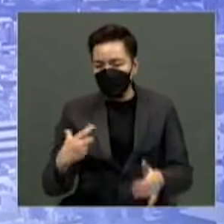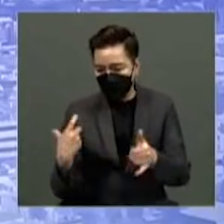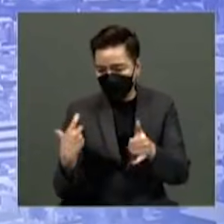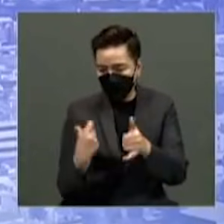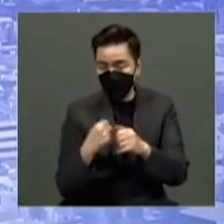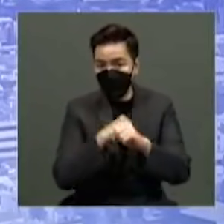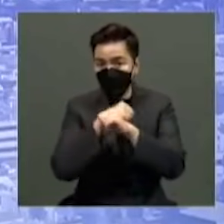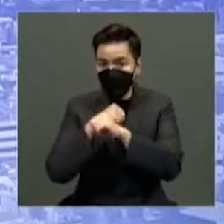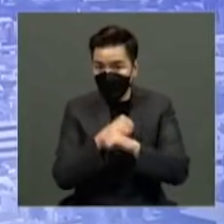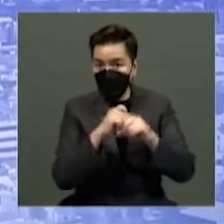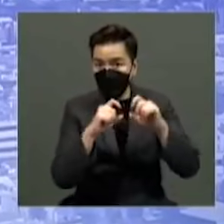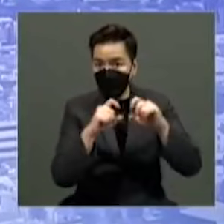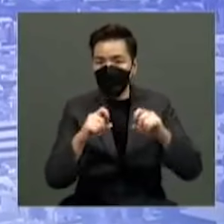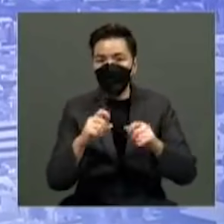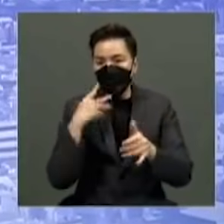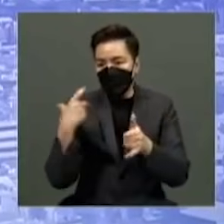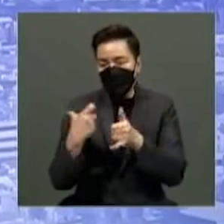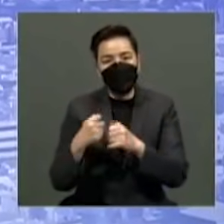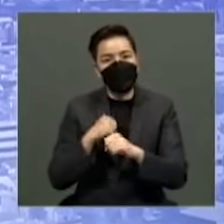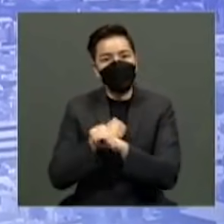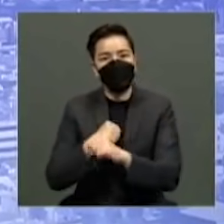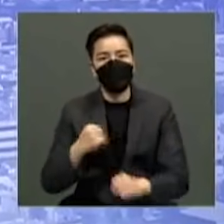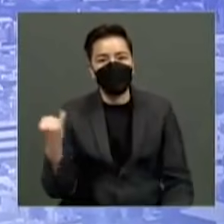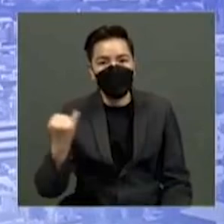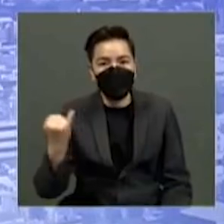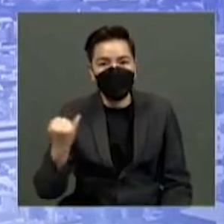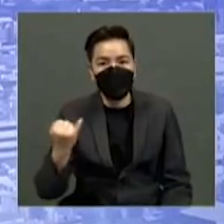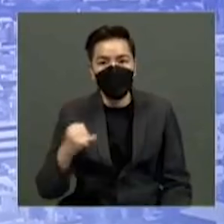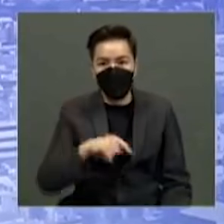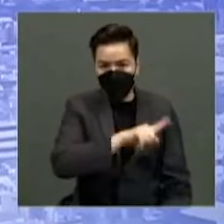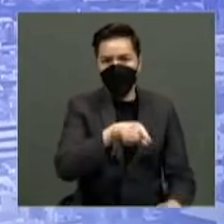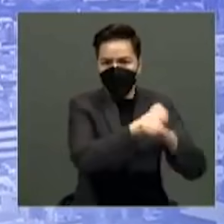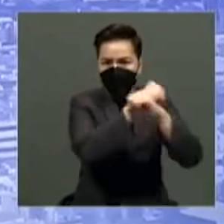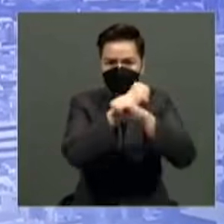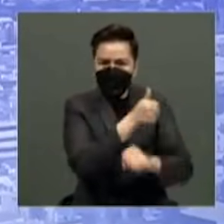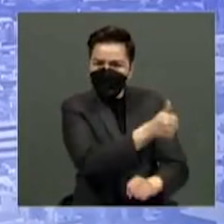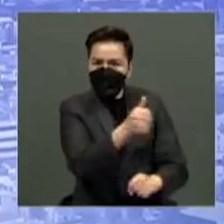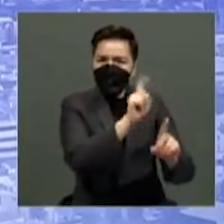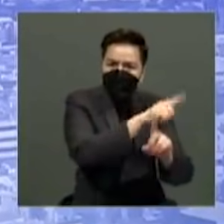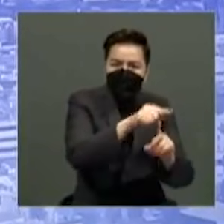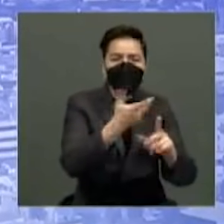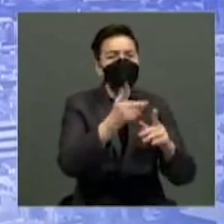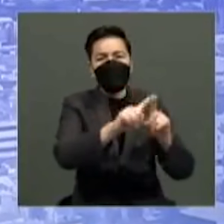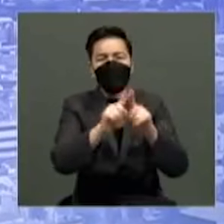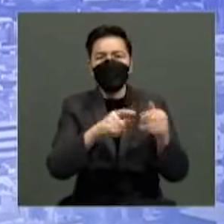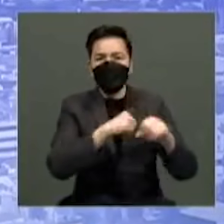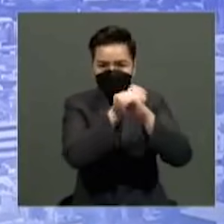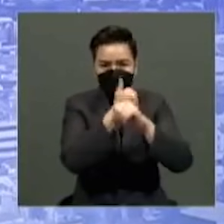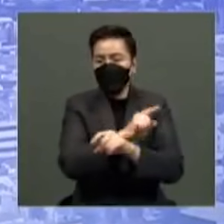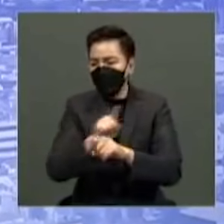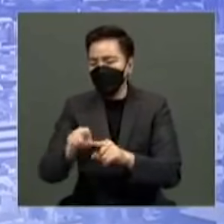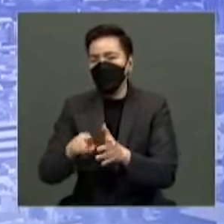ครับในสายพันธุ์นี้อาจจะไม่ดีเท่ากับสายพันธุ์อื่นๆที่ผ่านมานะครับแต่ยังก็ตามครับวัคซีนทุกชนิด